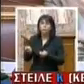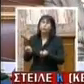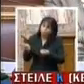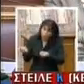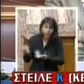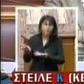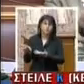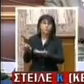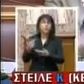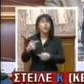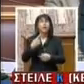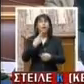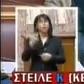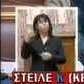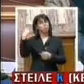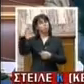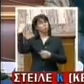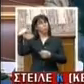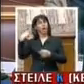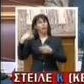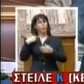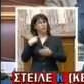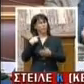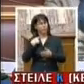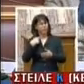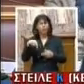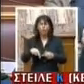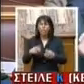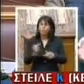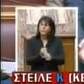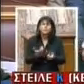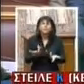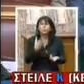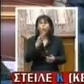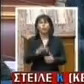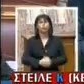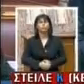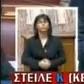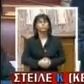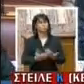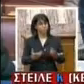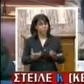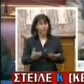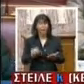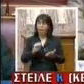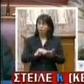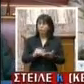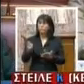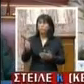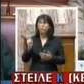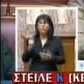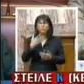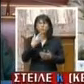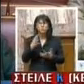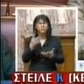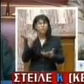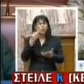αποτύχατε χθες θα πετύχετε σήμερα. Και μάλιστα με μια πολιτική η οποία φτάνει τα όρια του